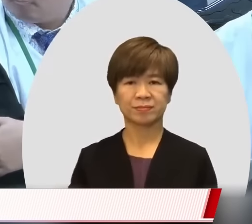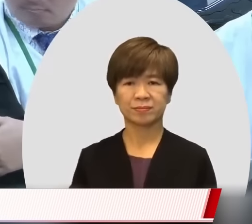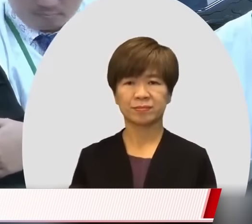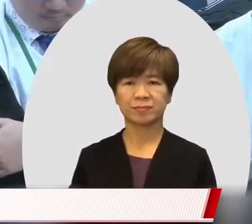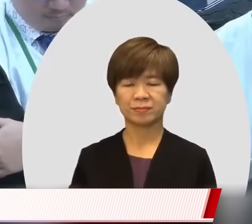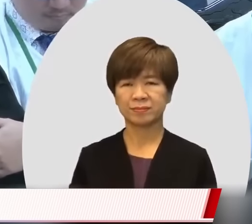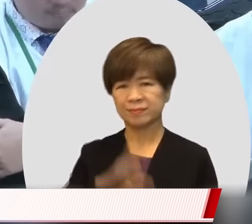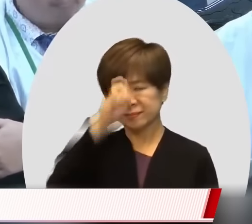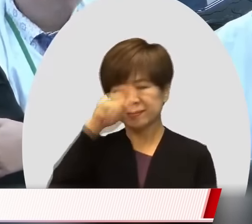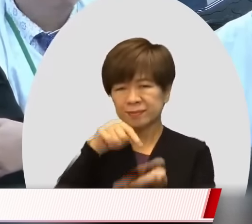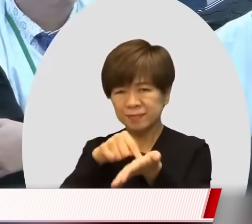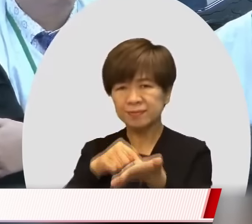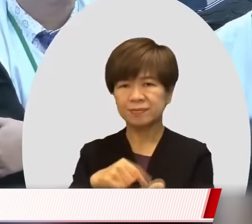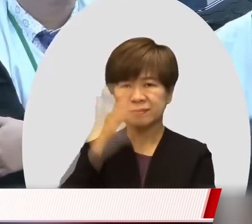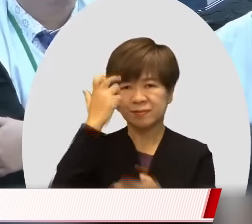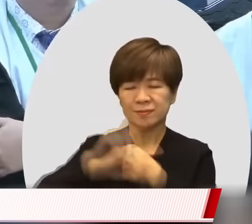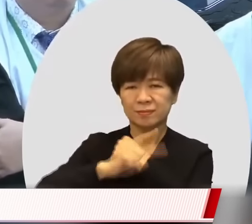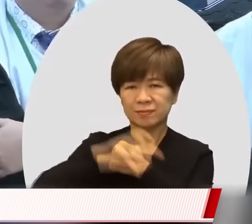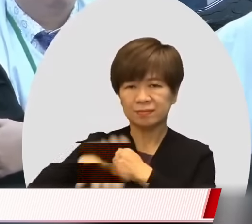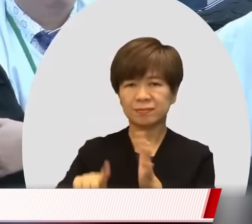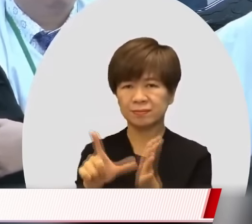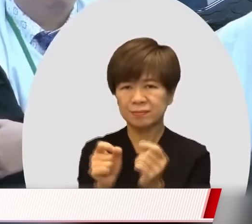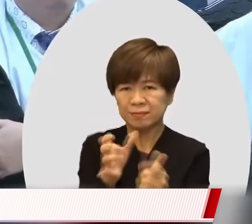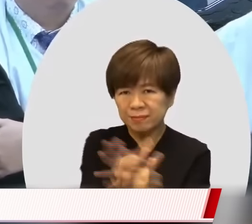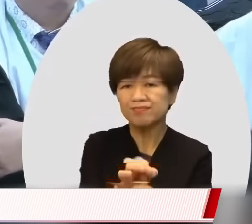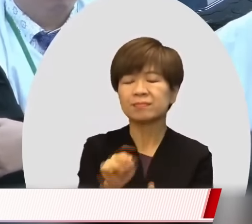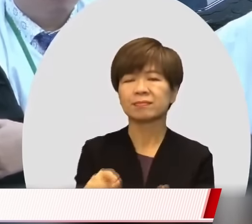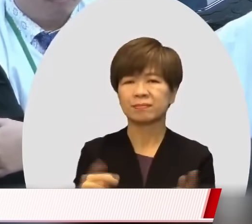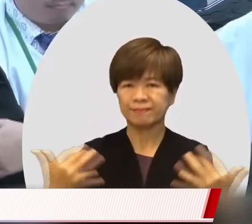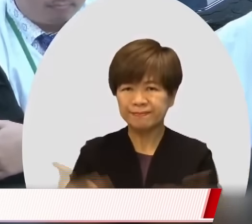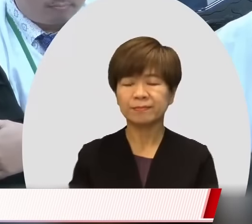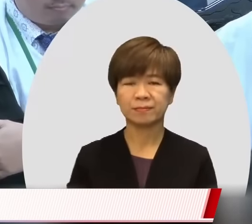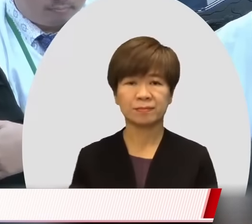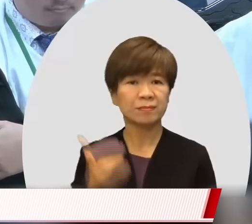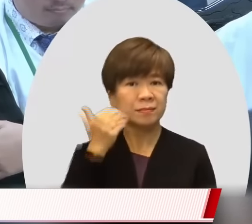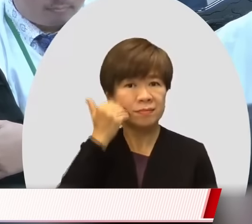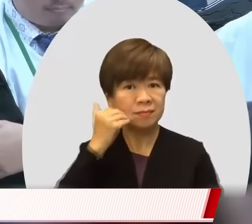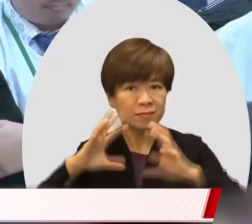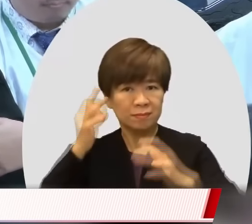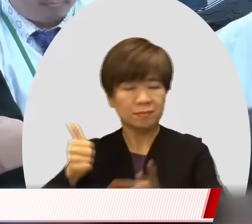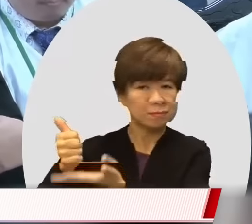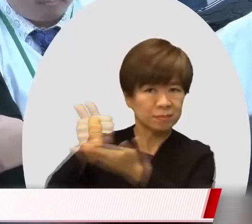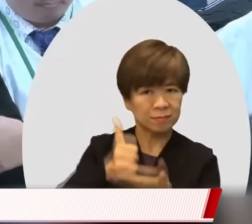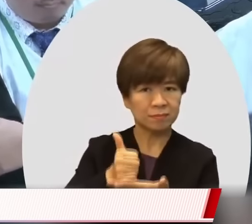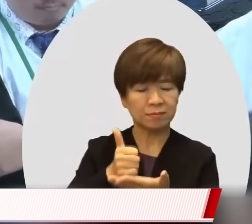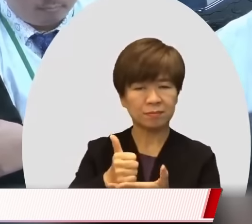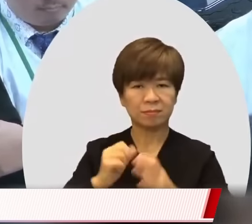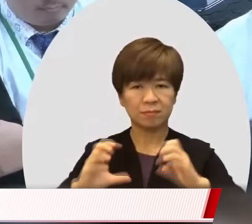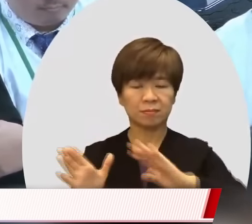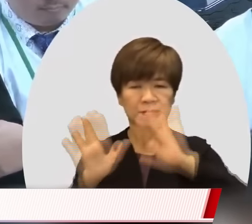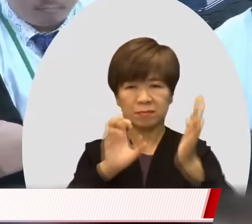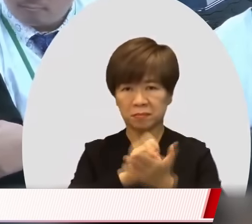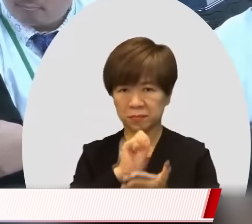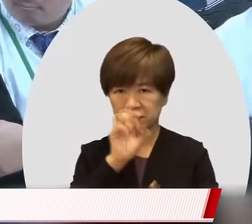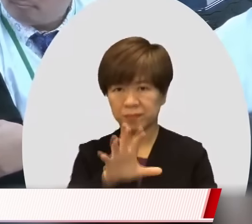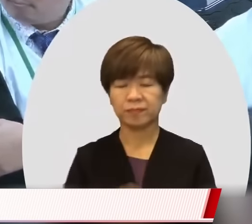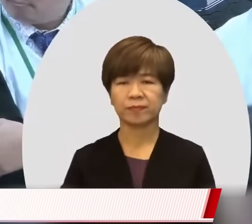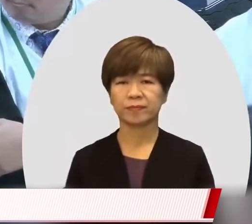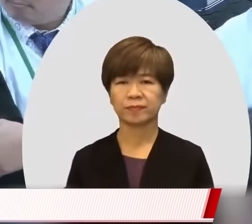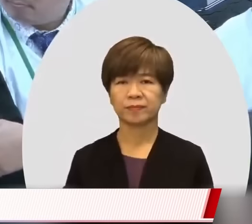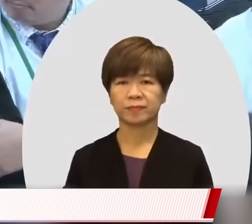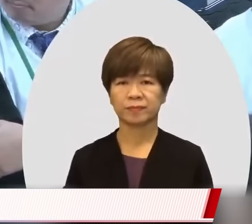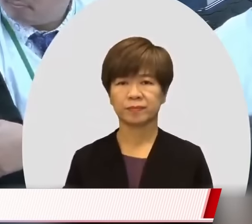为什么需要军庭宣告暂时处分的真正理由？因为一旦总统被邀请到了国情报告，到立法院赴